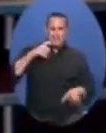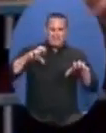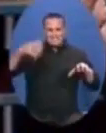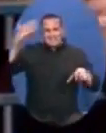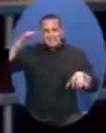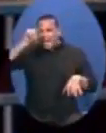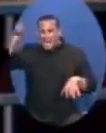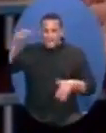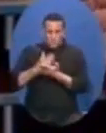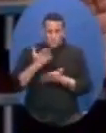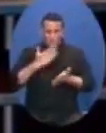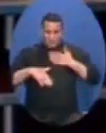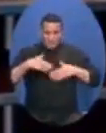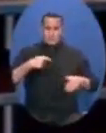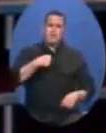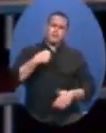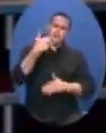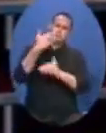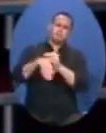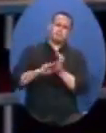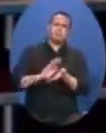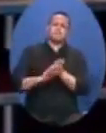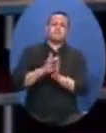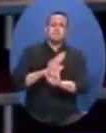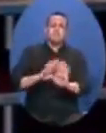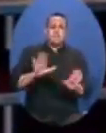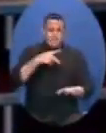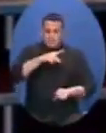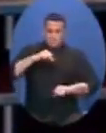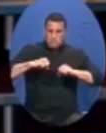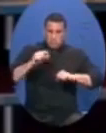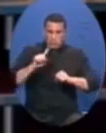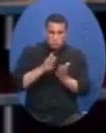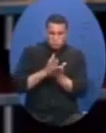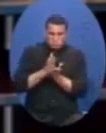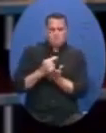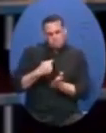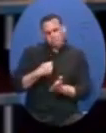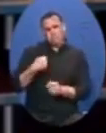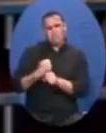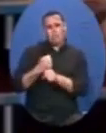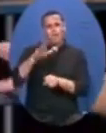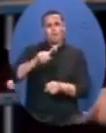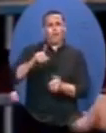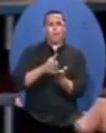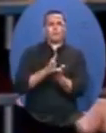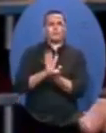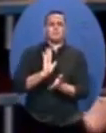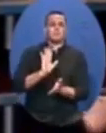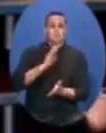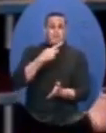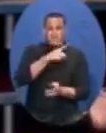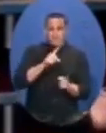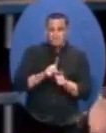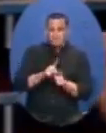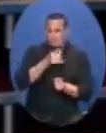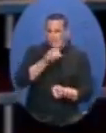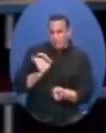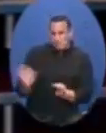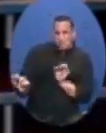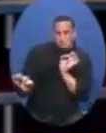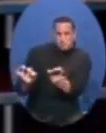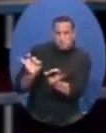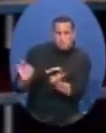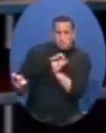הקודמים היו נחמדים אליכם, נגמר. אם אתם פועלים בצורה לא הוגנת, אני פועל בצורה לא הוגנת. אם אתם תוקעים מקלות בגלגלים